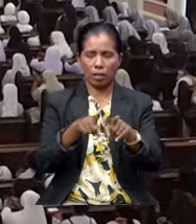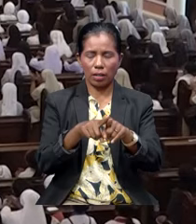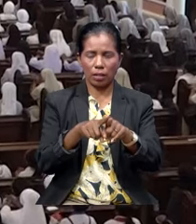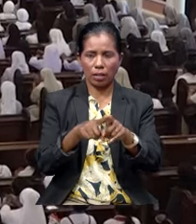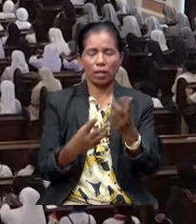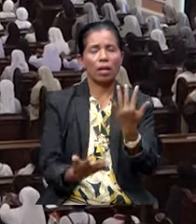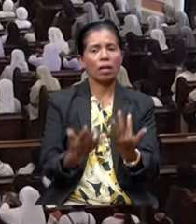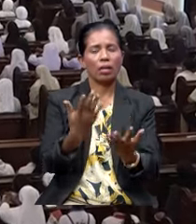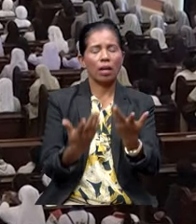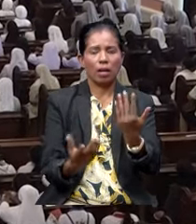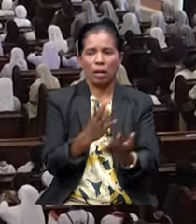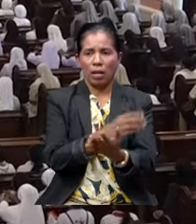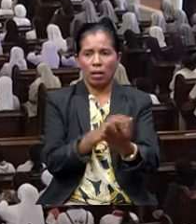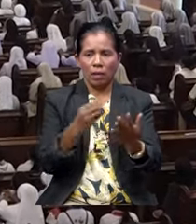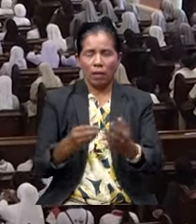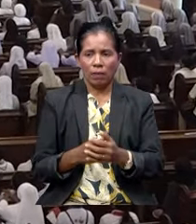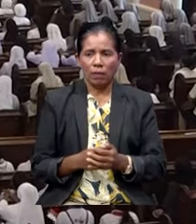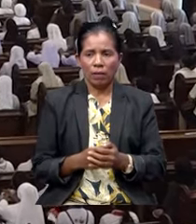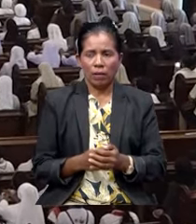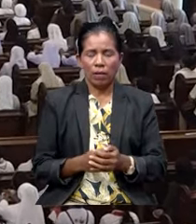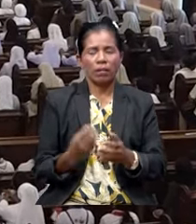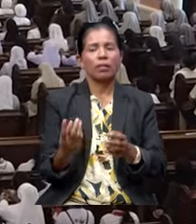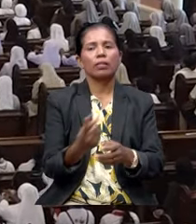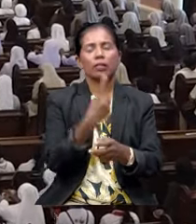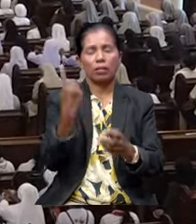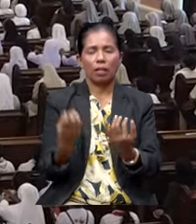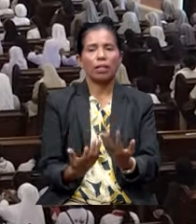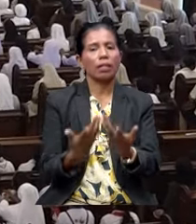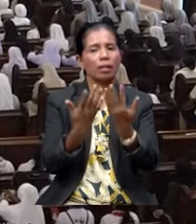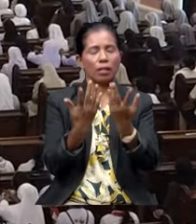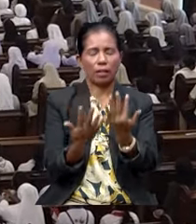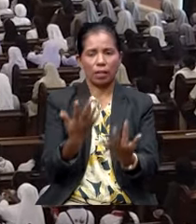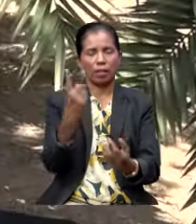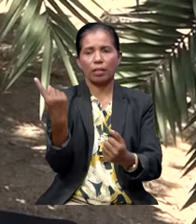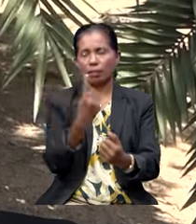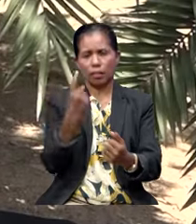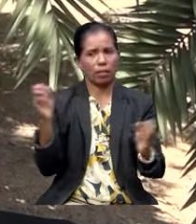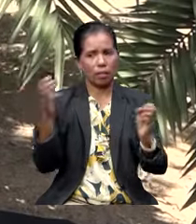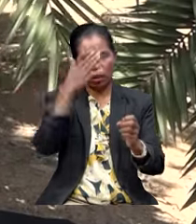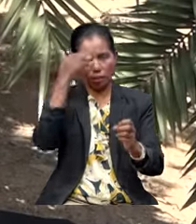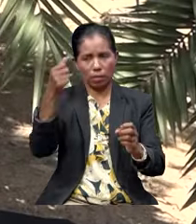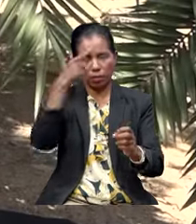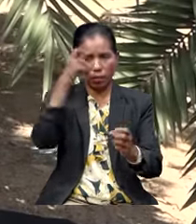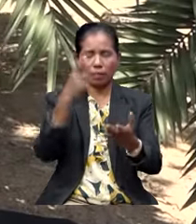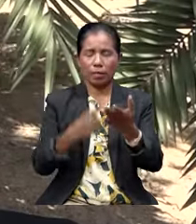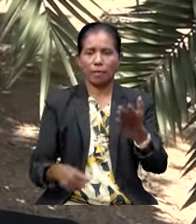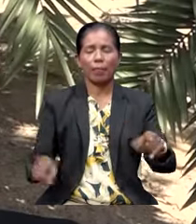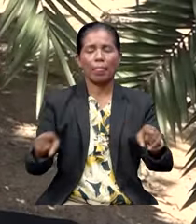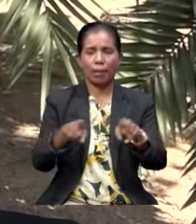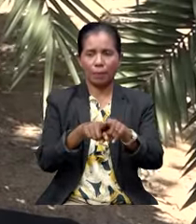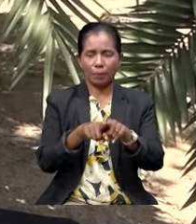be maksunu tebes ne seilakam bana fati ne seilahaluha tambah saya deh, hanya